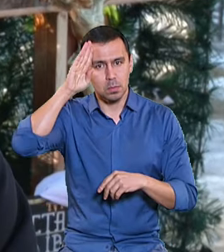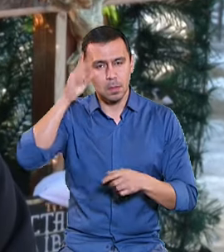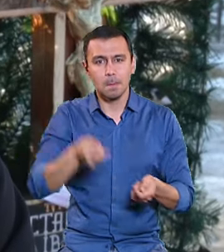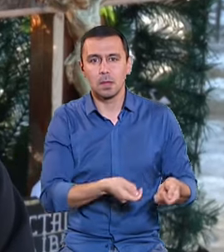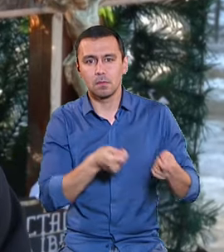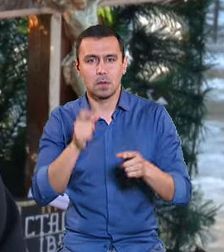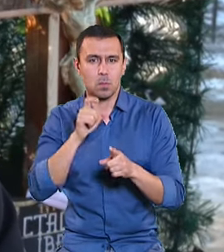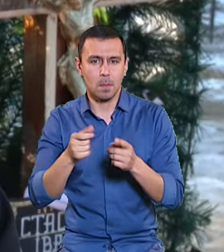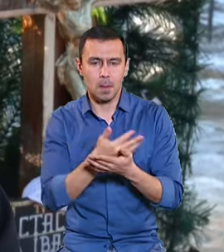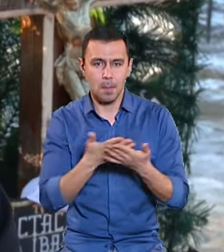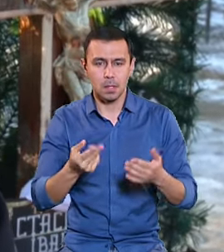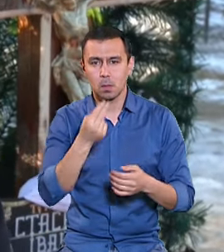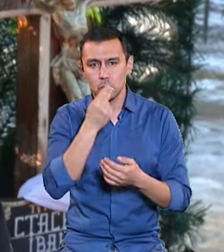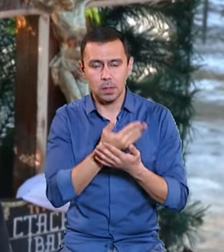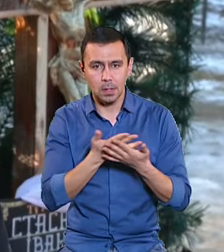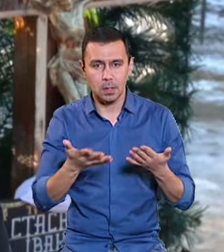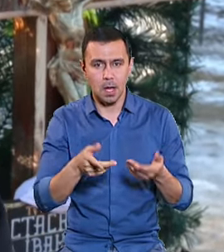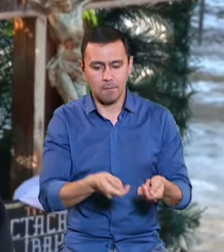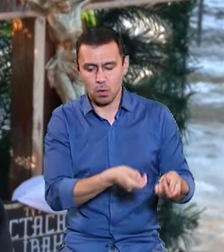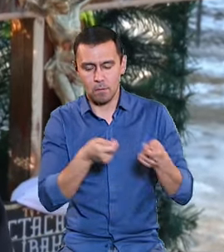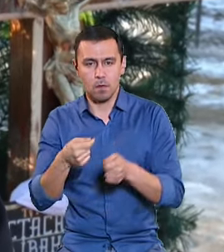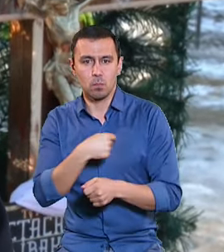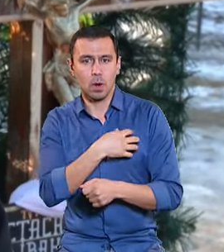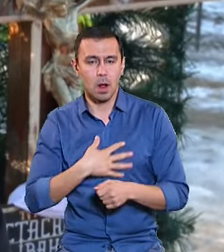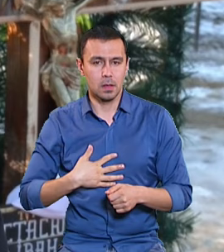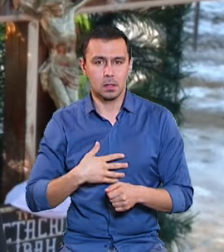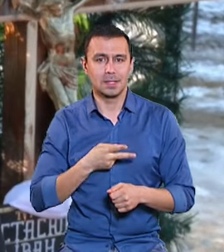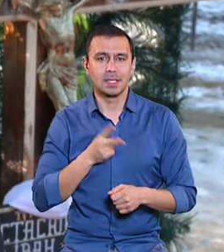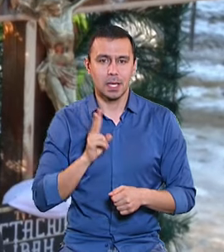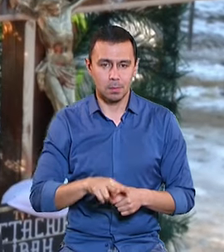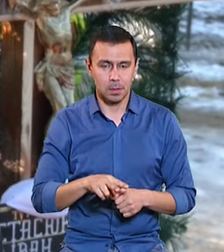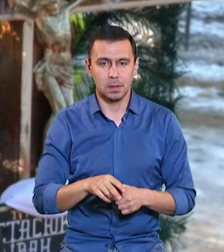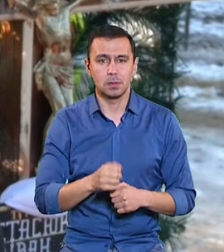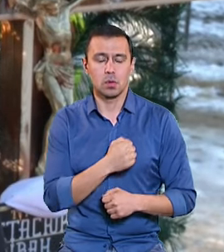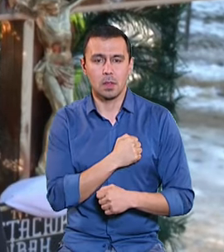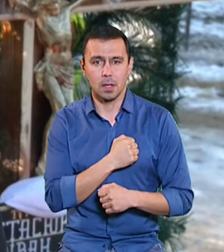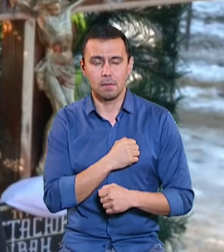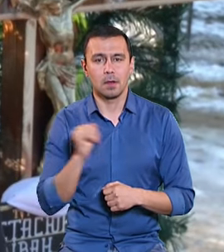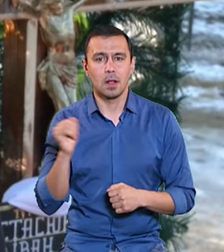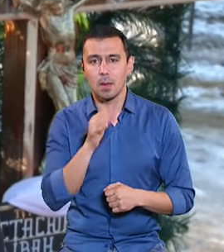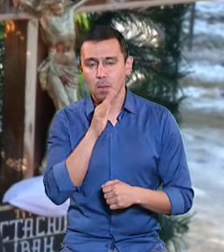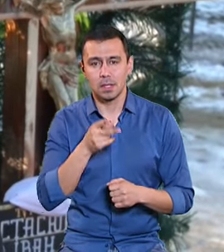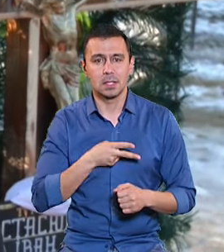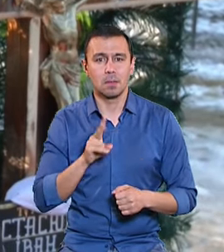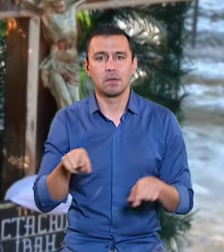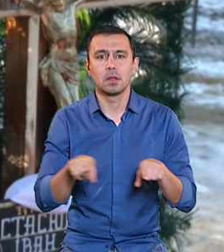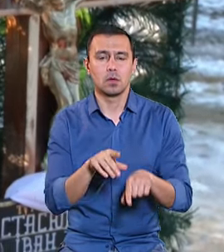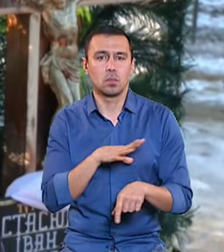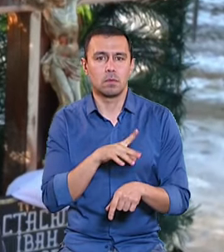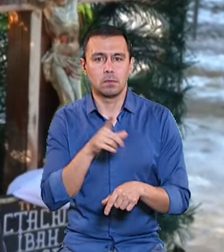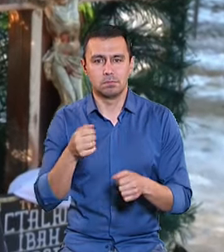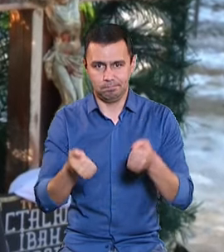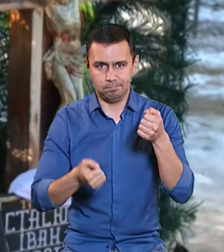підвозив боєприпаси, продукти, евакуював 300-х, 200-х. І на момент загибелі він також був за